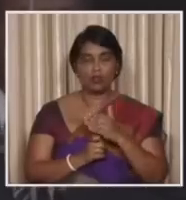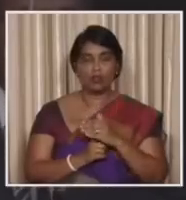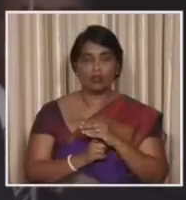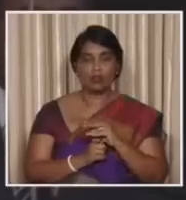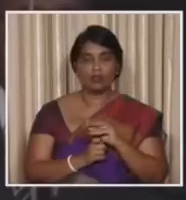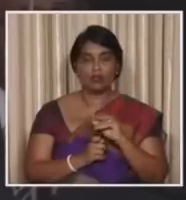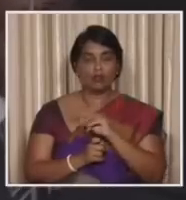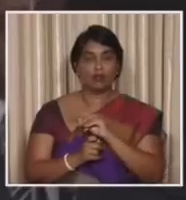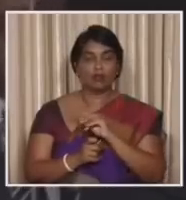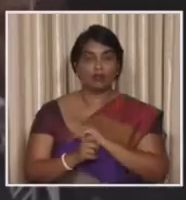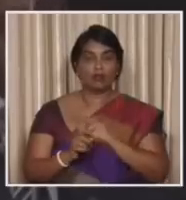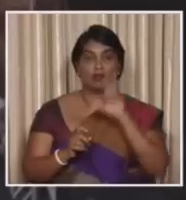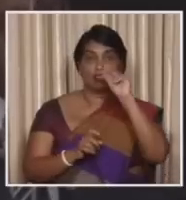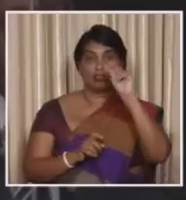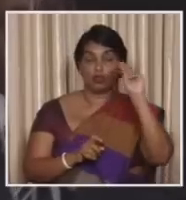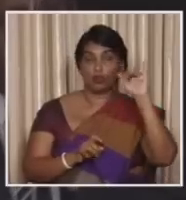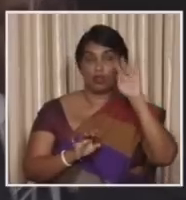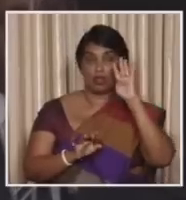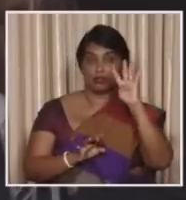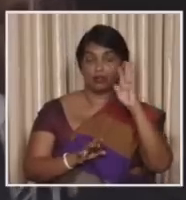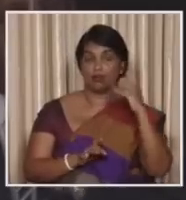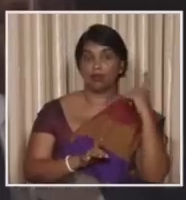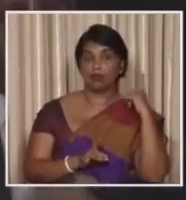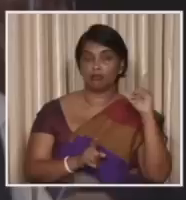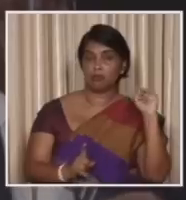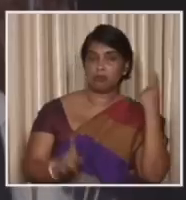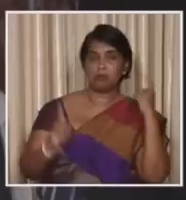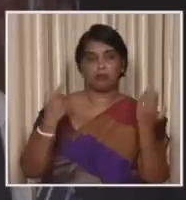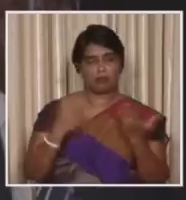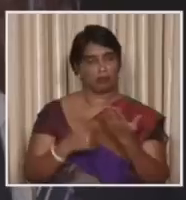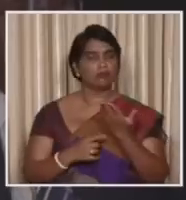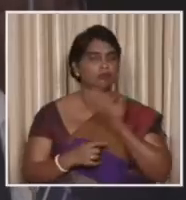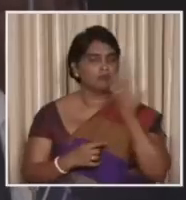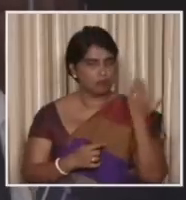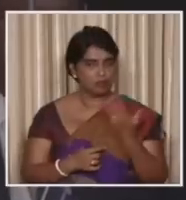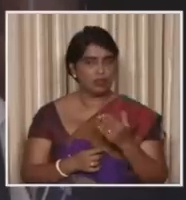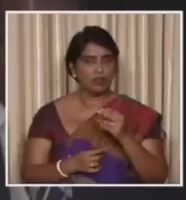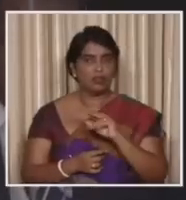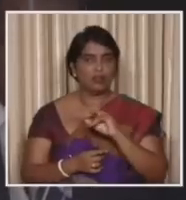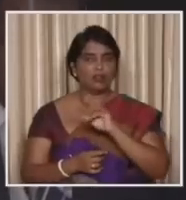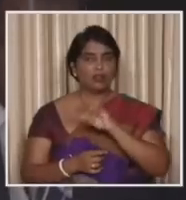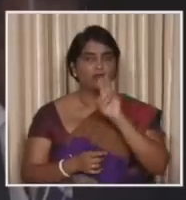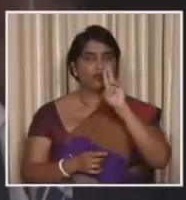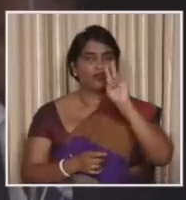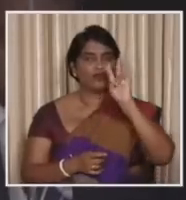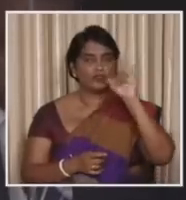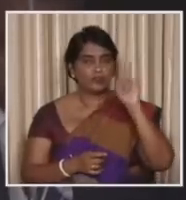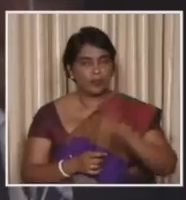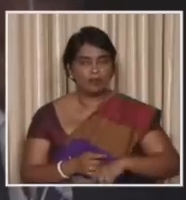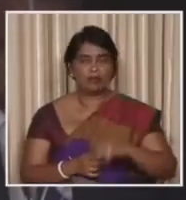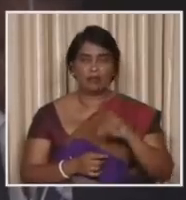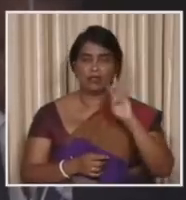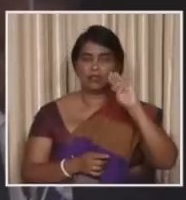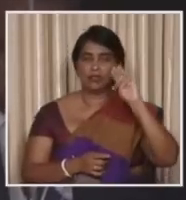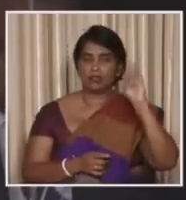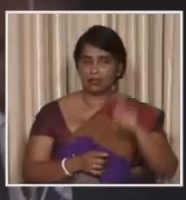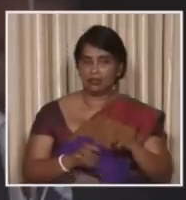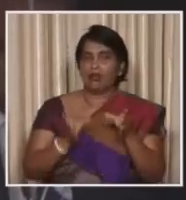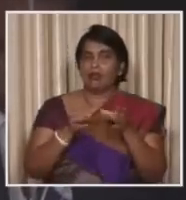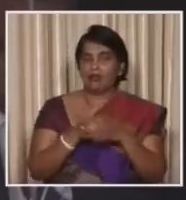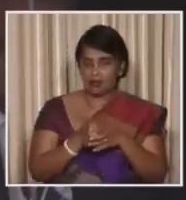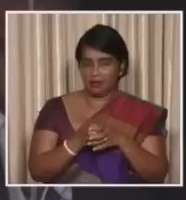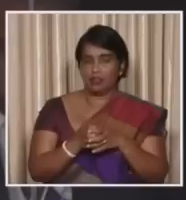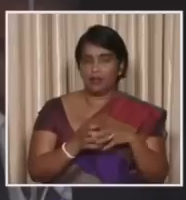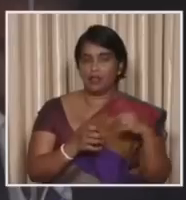ජෙනරල් කෙනෙකුට අණ දෙන්න. සාමාන්‍යයෙන් තරු තුනක ජෙනරල් කෙනෙකුට අණ දෙන්නේ 25000ක 30000ක කෝ එකක් කියලා කියනවා. අපේ